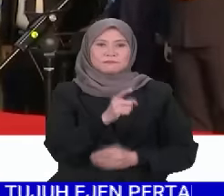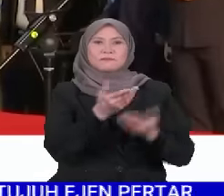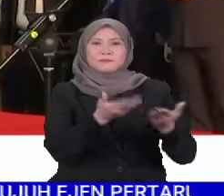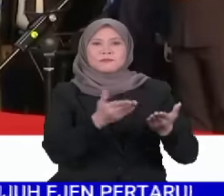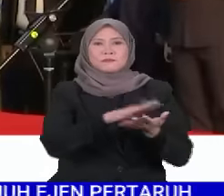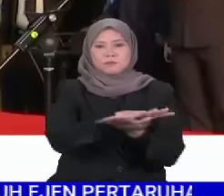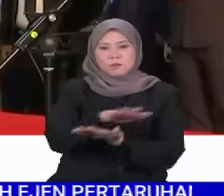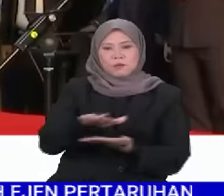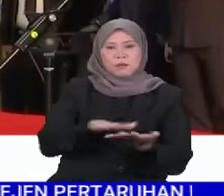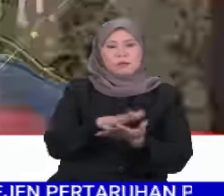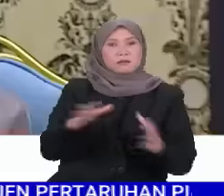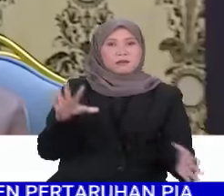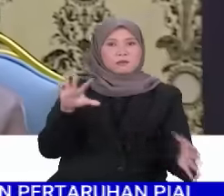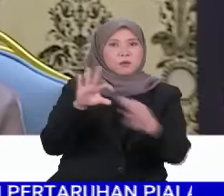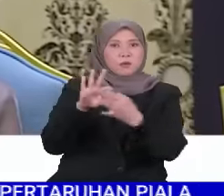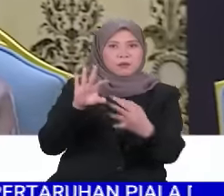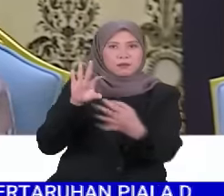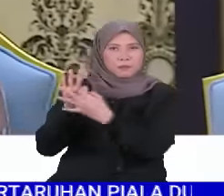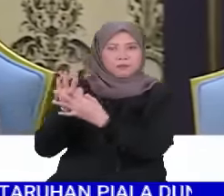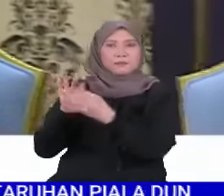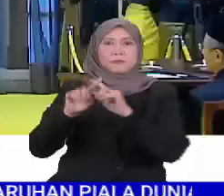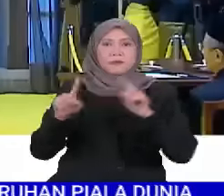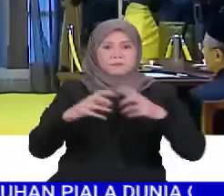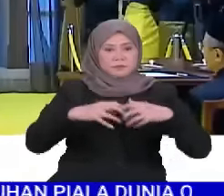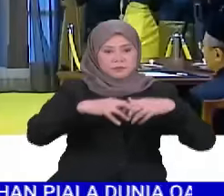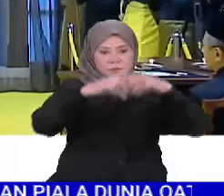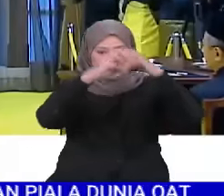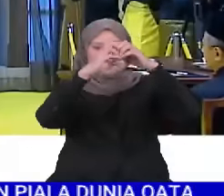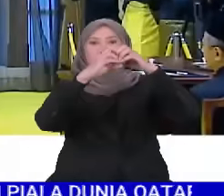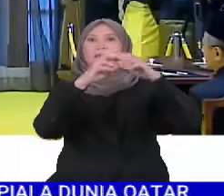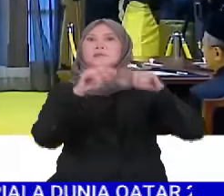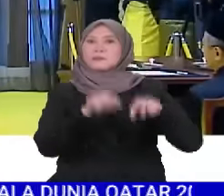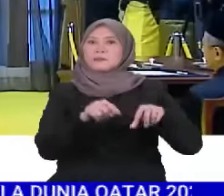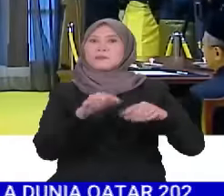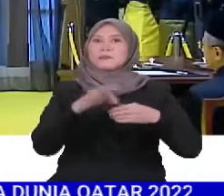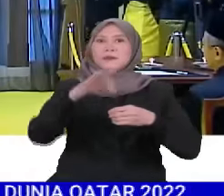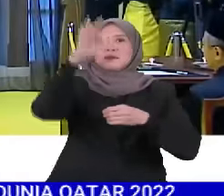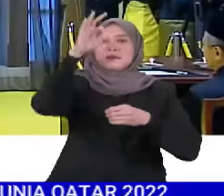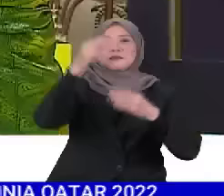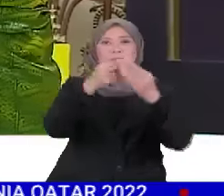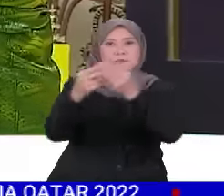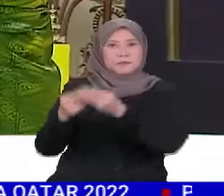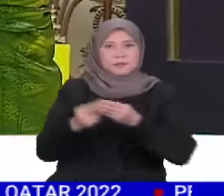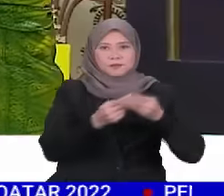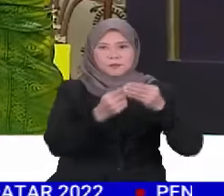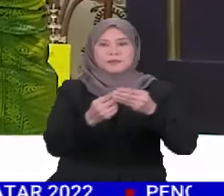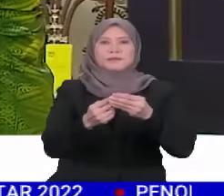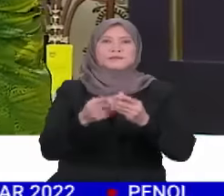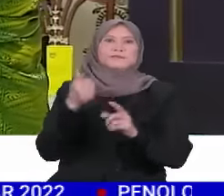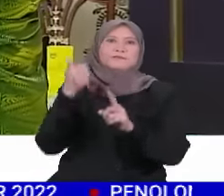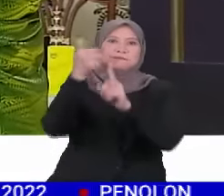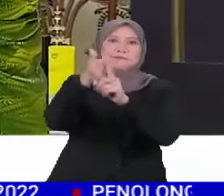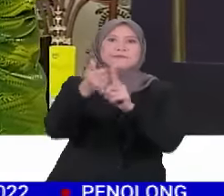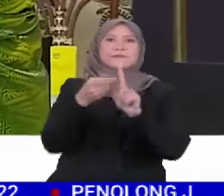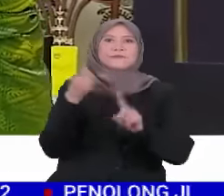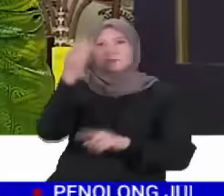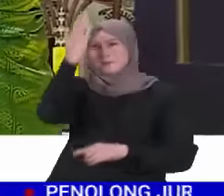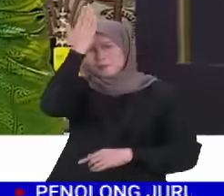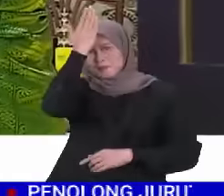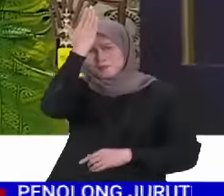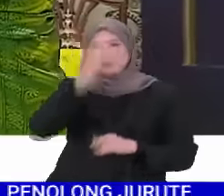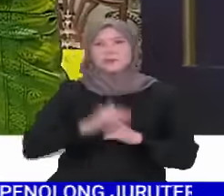campuran atau gabungan tetapi pembentukannya dibuat atas semangat perpaduan dengan menjunjung titah yang dipertuan agung